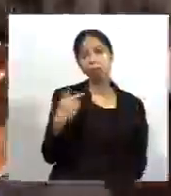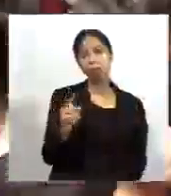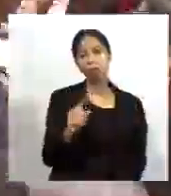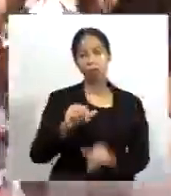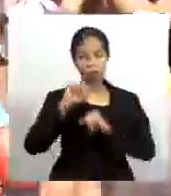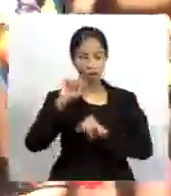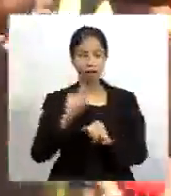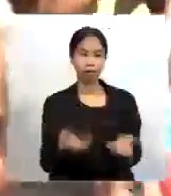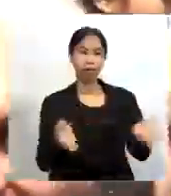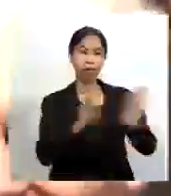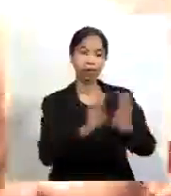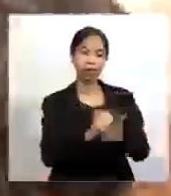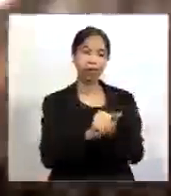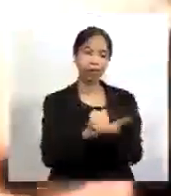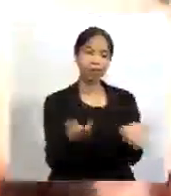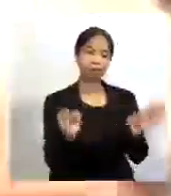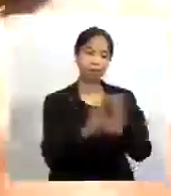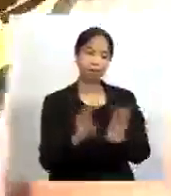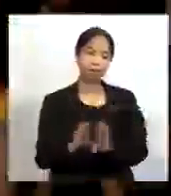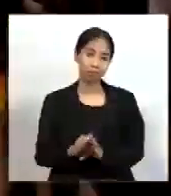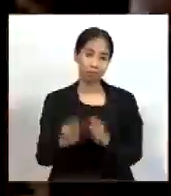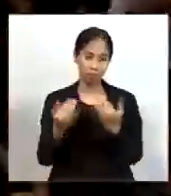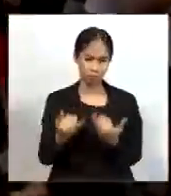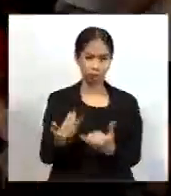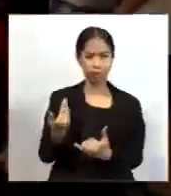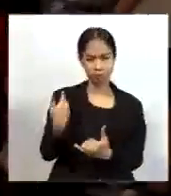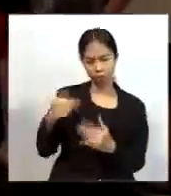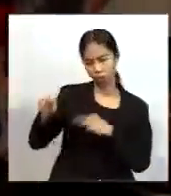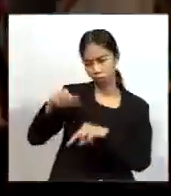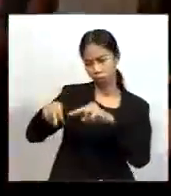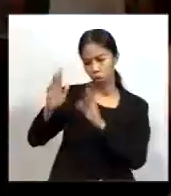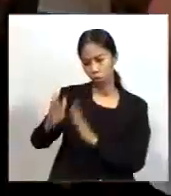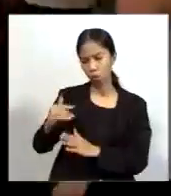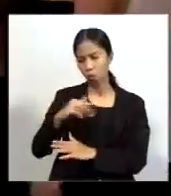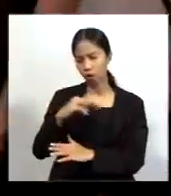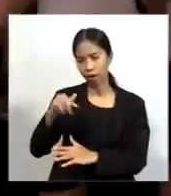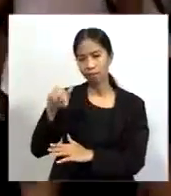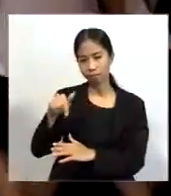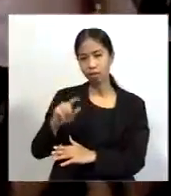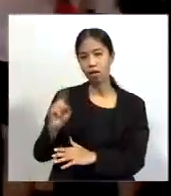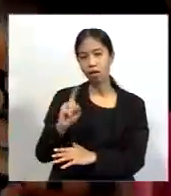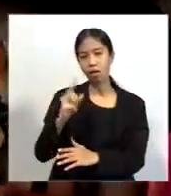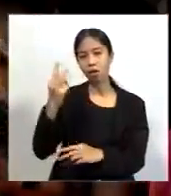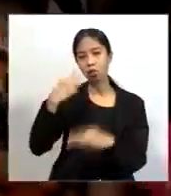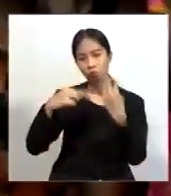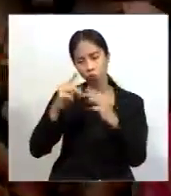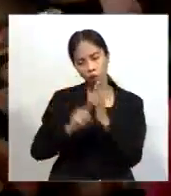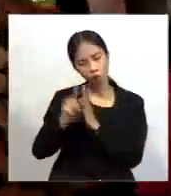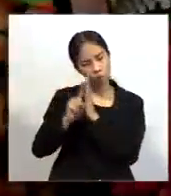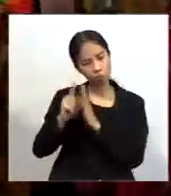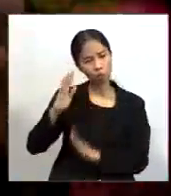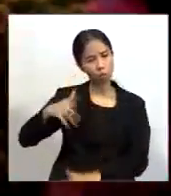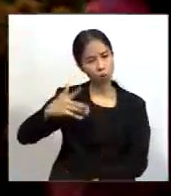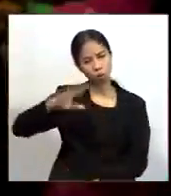กาศปิดให้บริการเบื้องต้นสระว่ายน้ำทุกแห่งมีมาตรการคัดกรองผู้ใช้บริการทั้งการวัดอุณหภูมิร่างกายหากว่